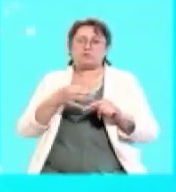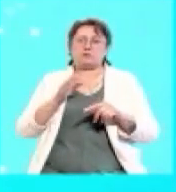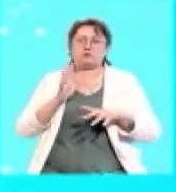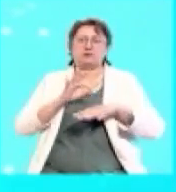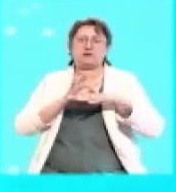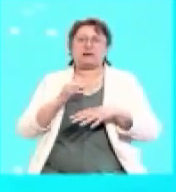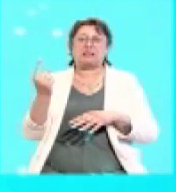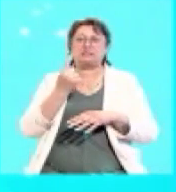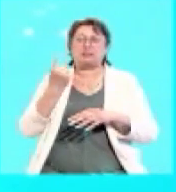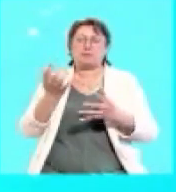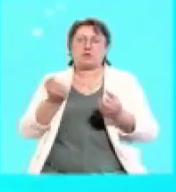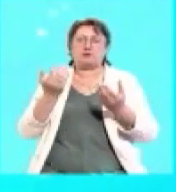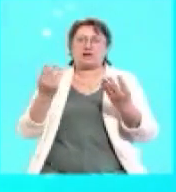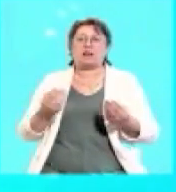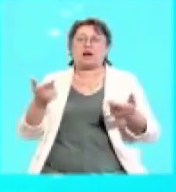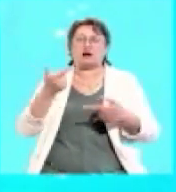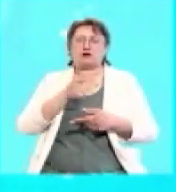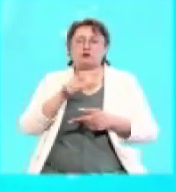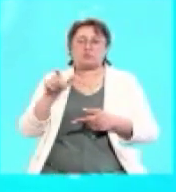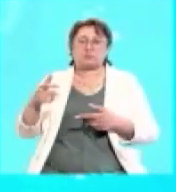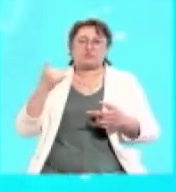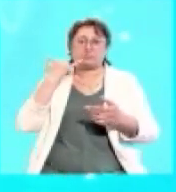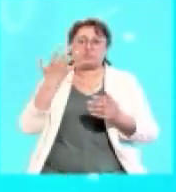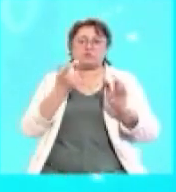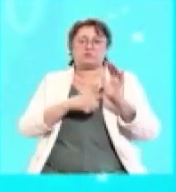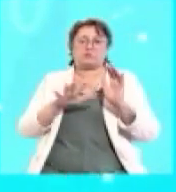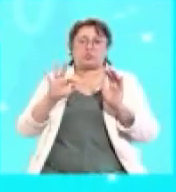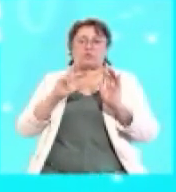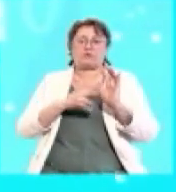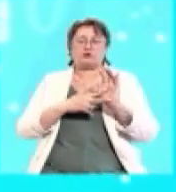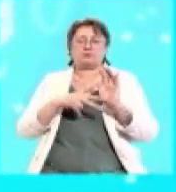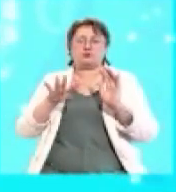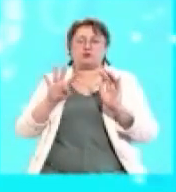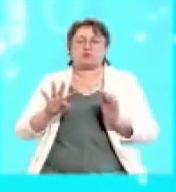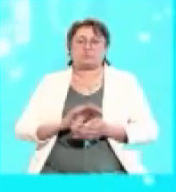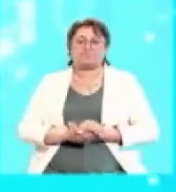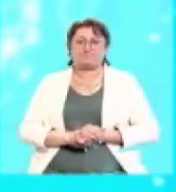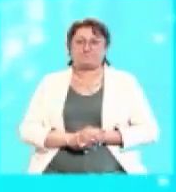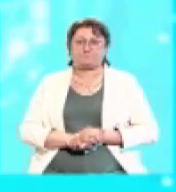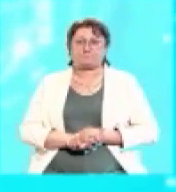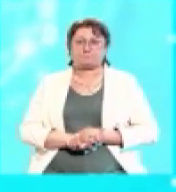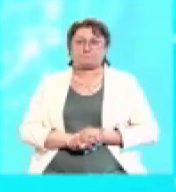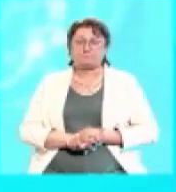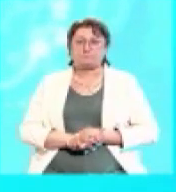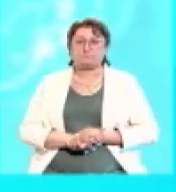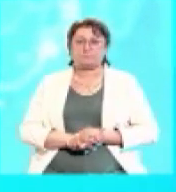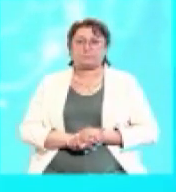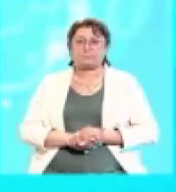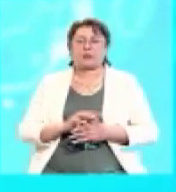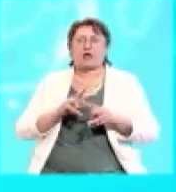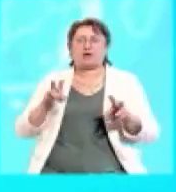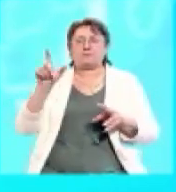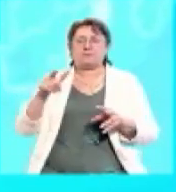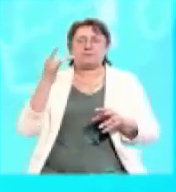басшылығы азаматтарды қабылдаудың бірыңғай күнін өткізеді. Анықтама телефоны 57-50-84. Облыс әкімі денсаулық